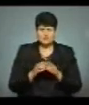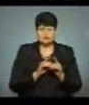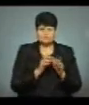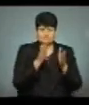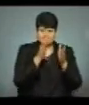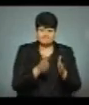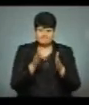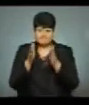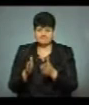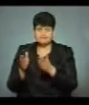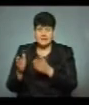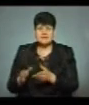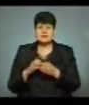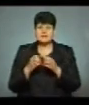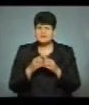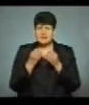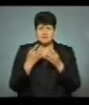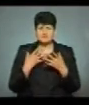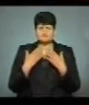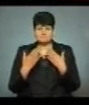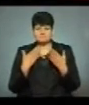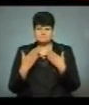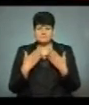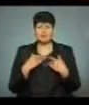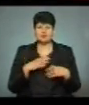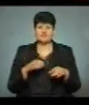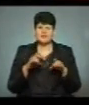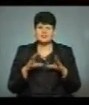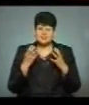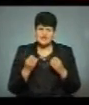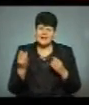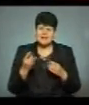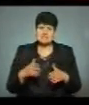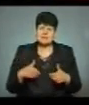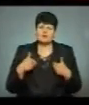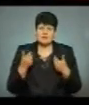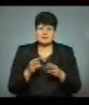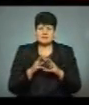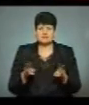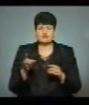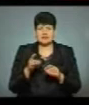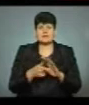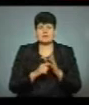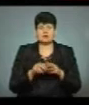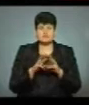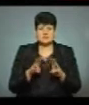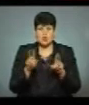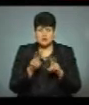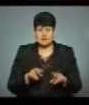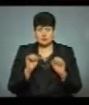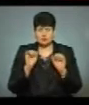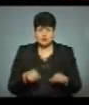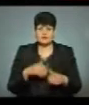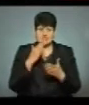і за результатами непростих дискусій і перемовин було вирішено все ж таки ще раз запропонувати Мінрегіону і Кабінету міністрів розглянути